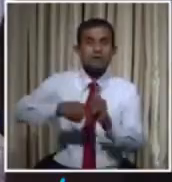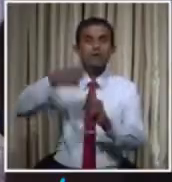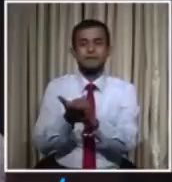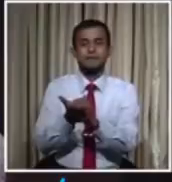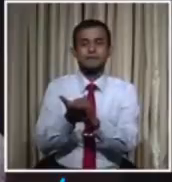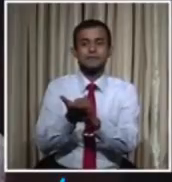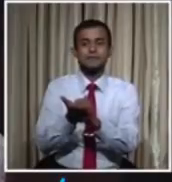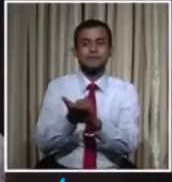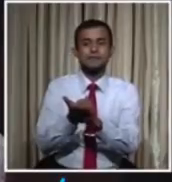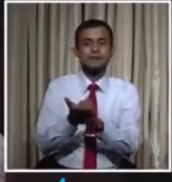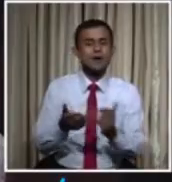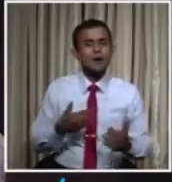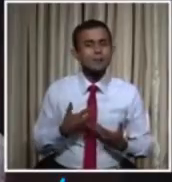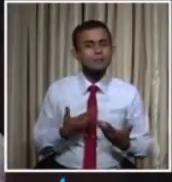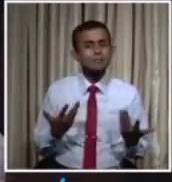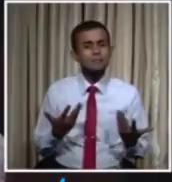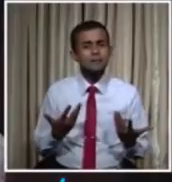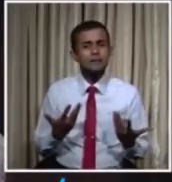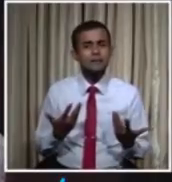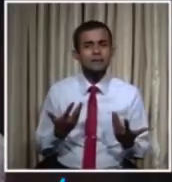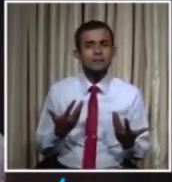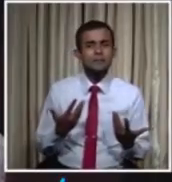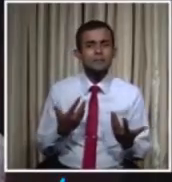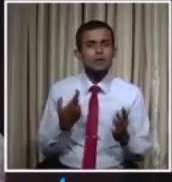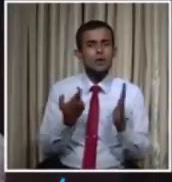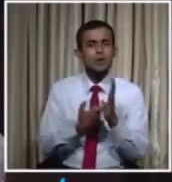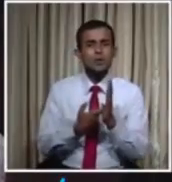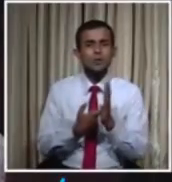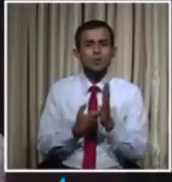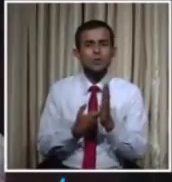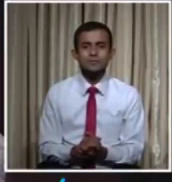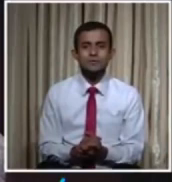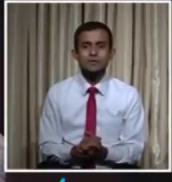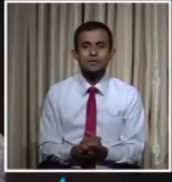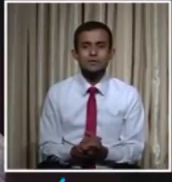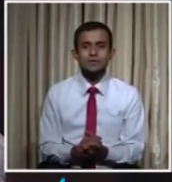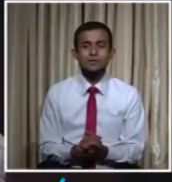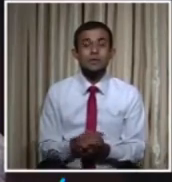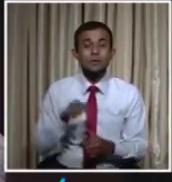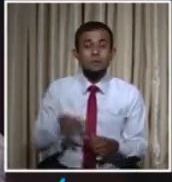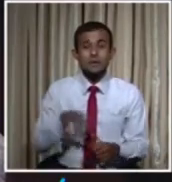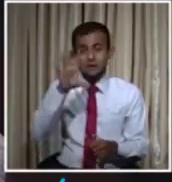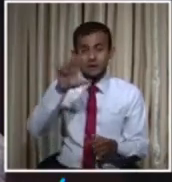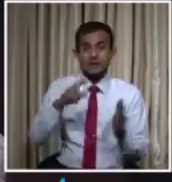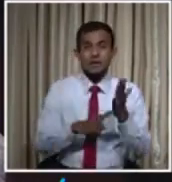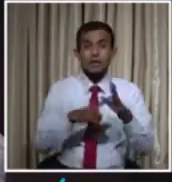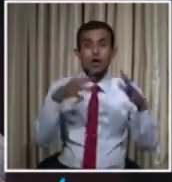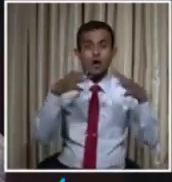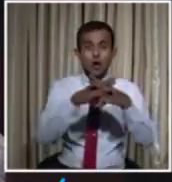ඉන්නවා. අපිට බැරිද කතානායකතුමනි මේ රුවන්ඩාව කරන දේ අපේ රටේ කරන්න? මේ එක රටක් එක නීතියක්